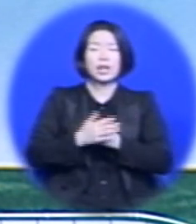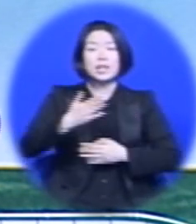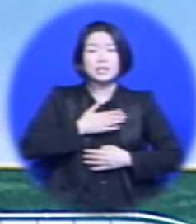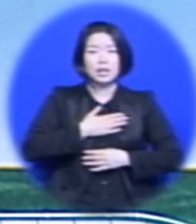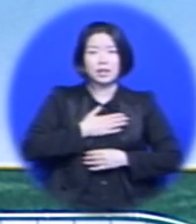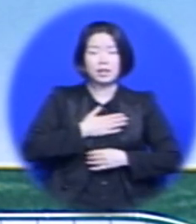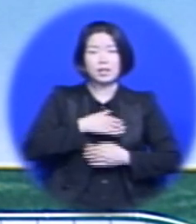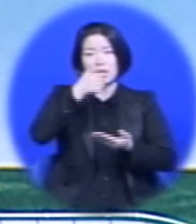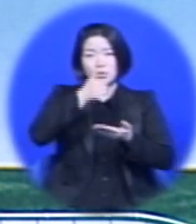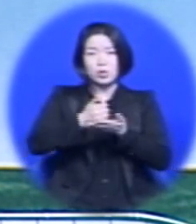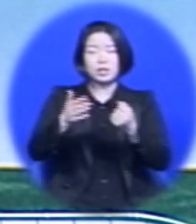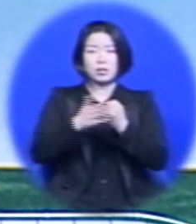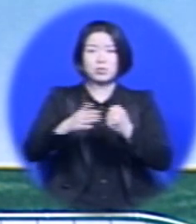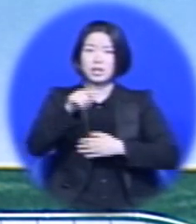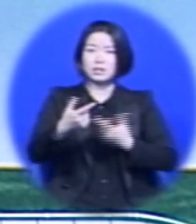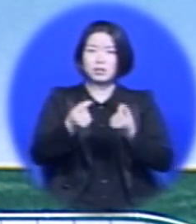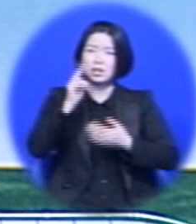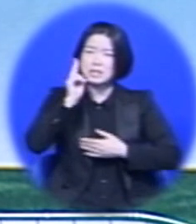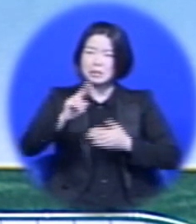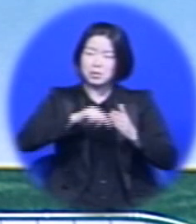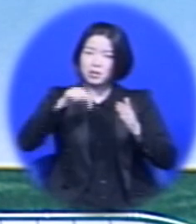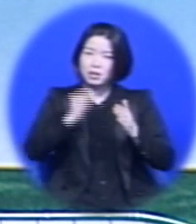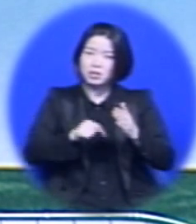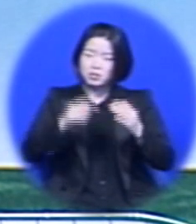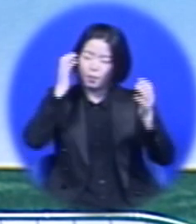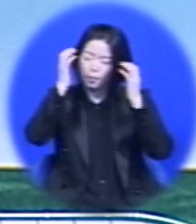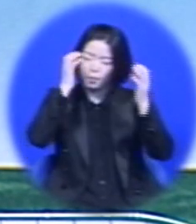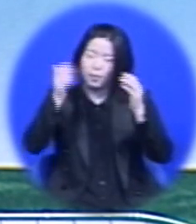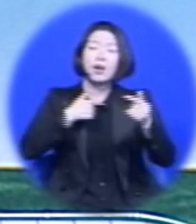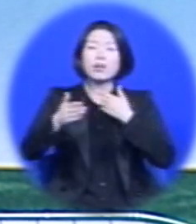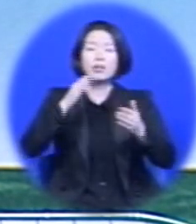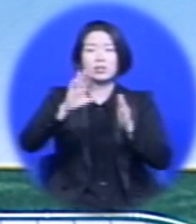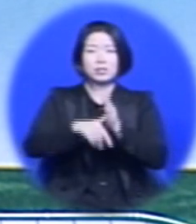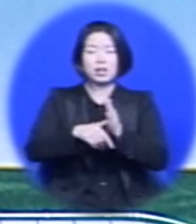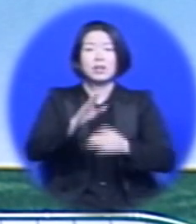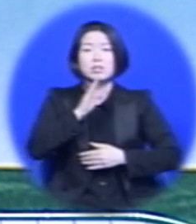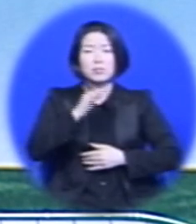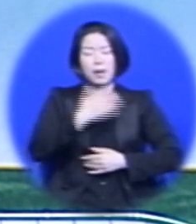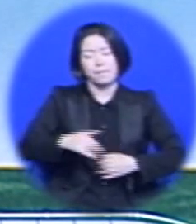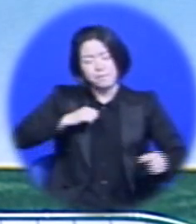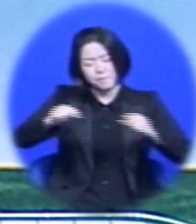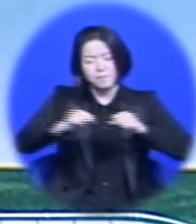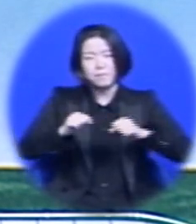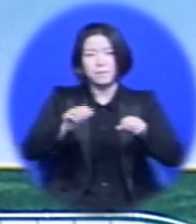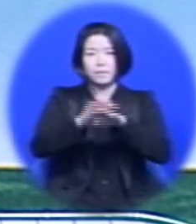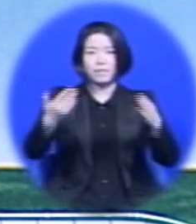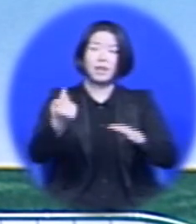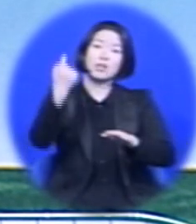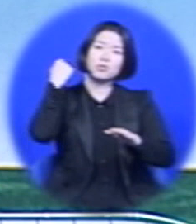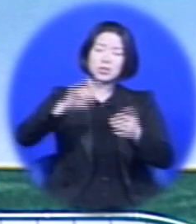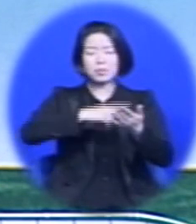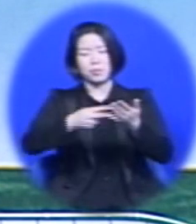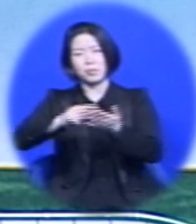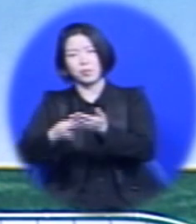제가 죄 때문에 그렇게 극심한 내적인 고통을 겪을 때 정말 몸부림치면서 강대상 뒤에서 떼굴떼굴